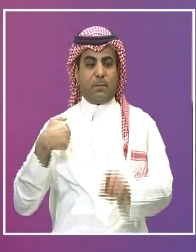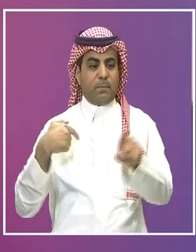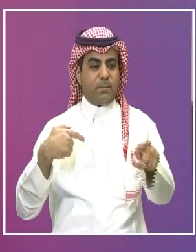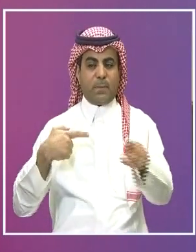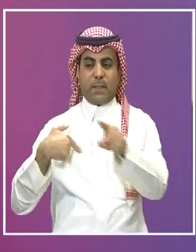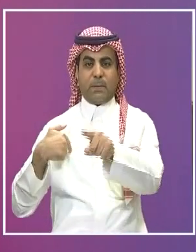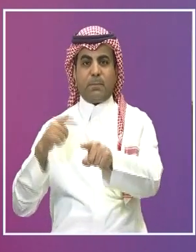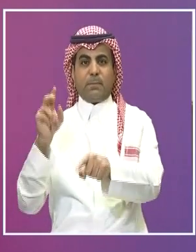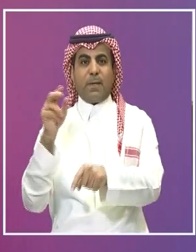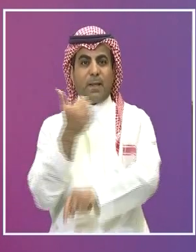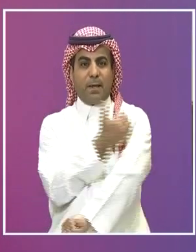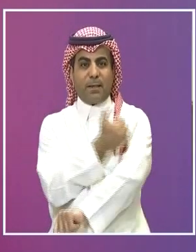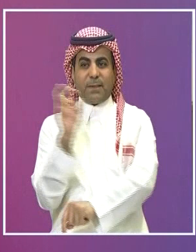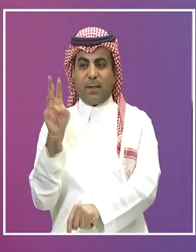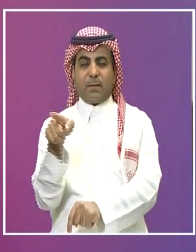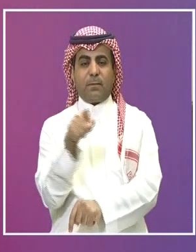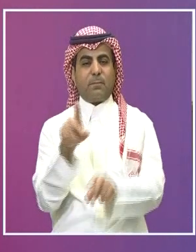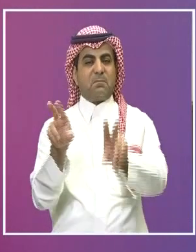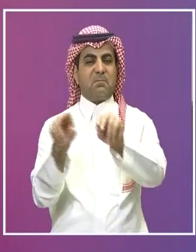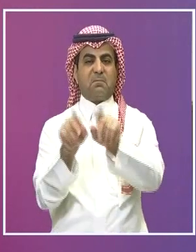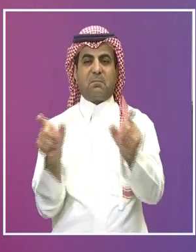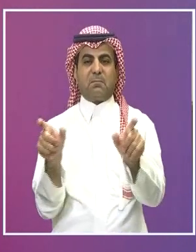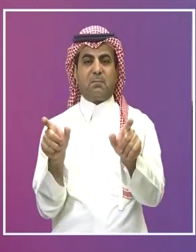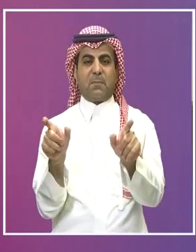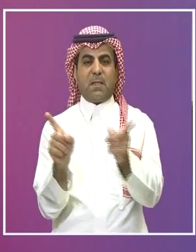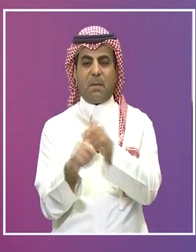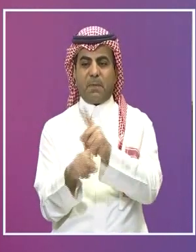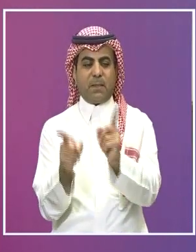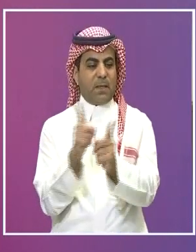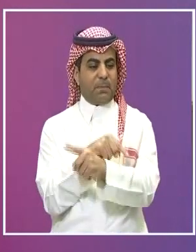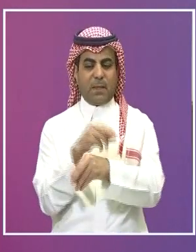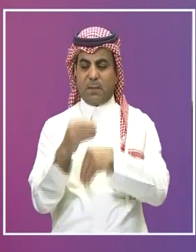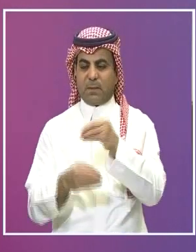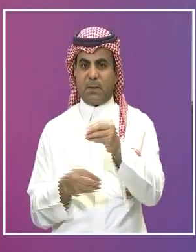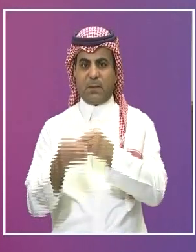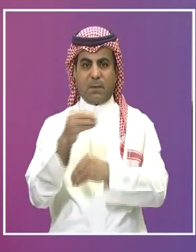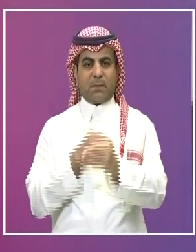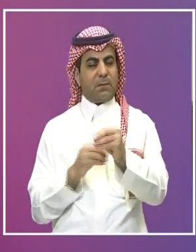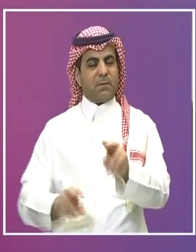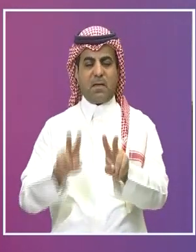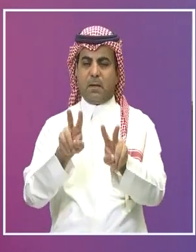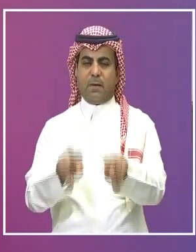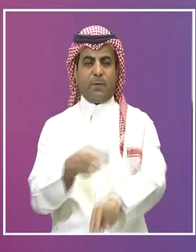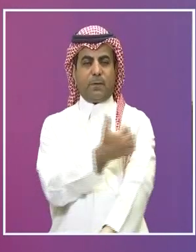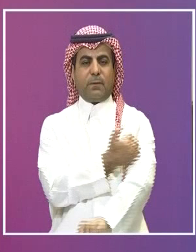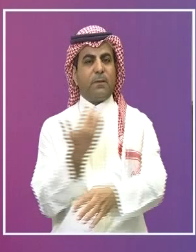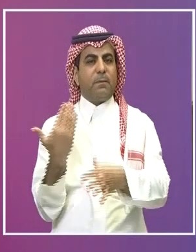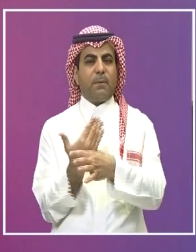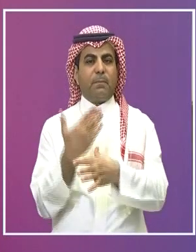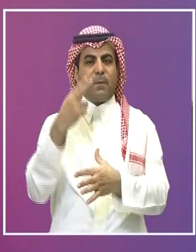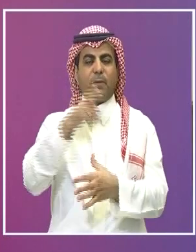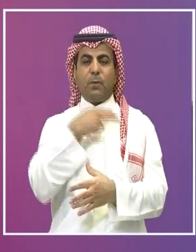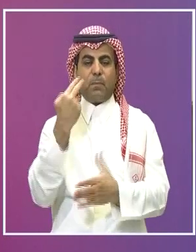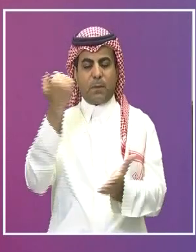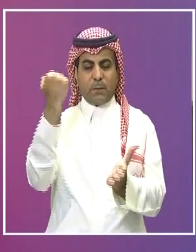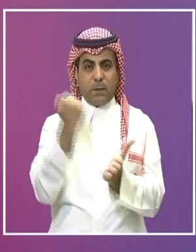الآخرين كذلك، هذا مناسب وآمن وفعال. أي تبديل بين اللقاحات بين الأولى والثانية من هذه الأنواع المعتمدة عندنا في المملكة العربية السعودية،